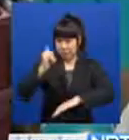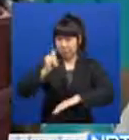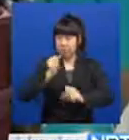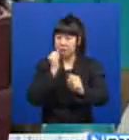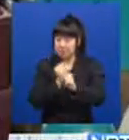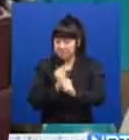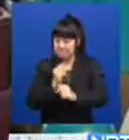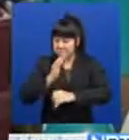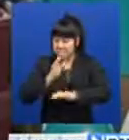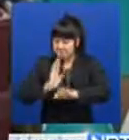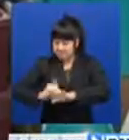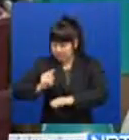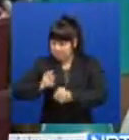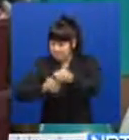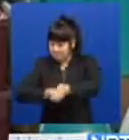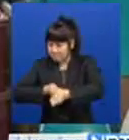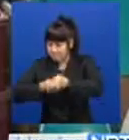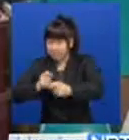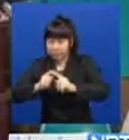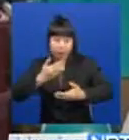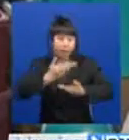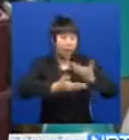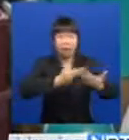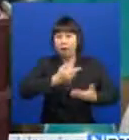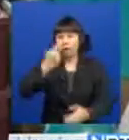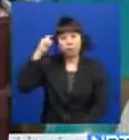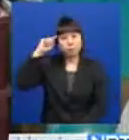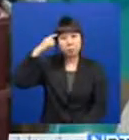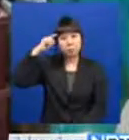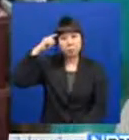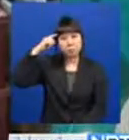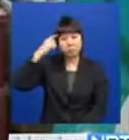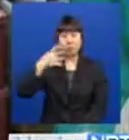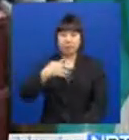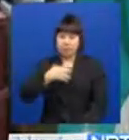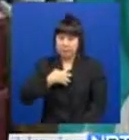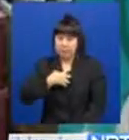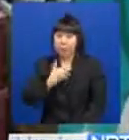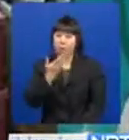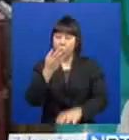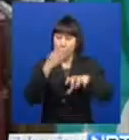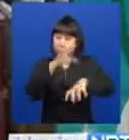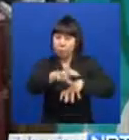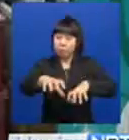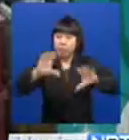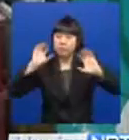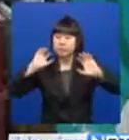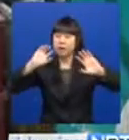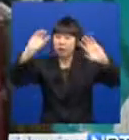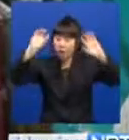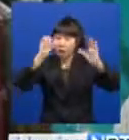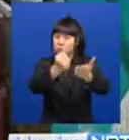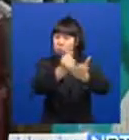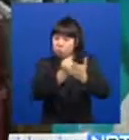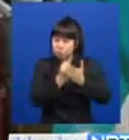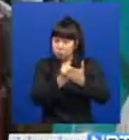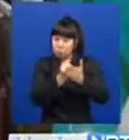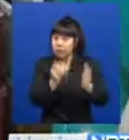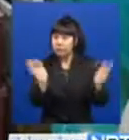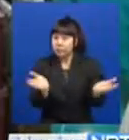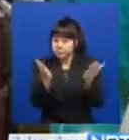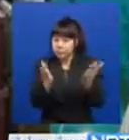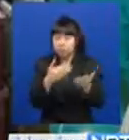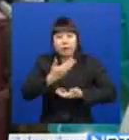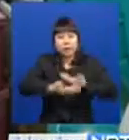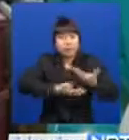ลิตแต่ว่าการตลาดทำไม่เป็นก็อยากจะให้ส่วนราชการนี้ได้ช่วยสนับสนุนในเรื่องของการต